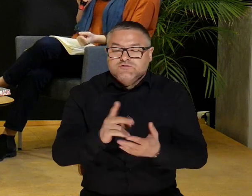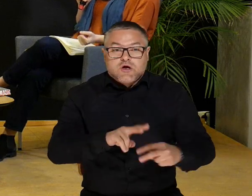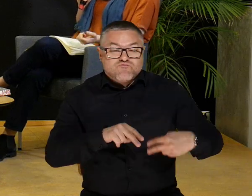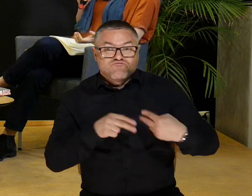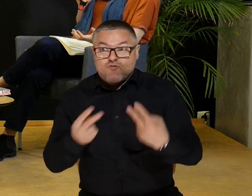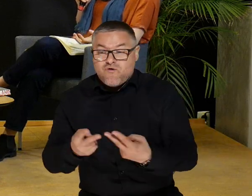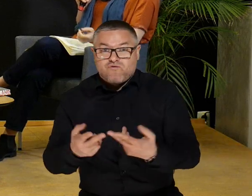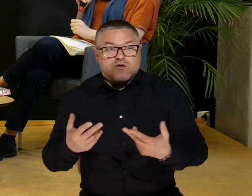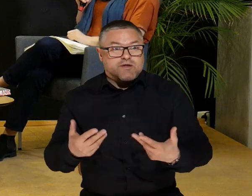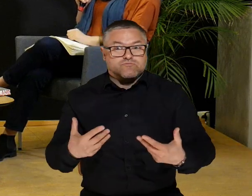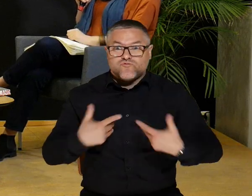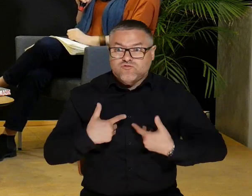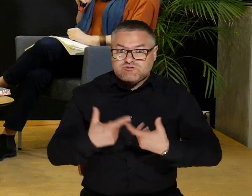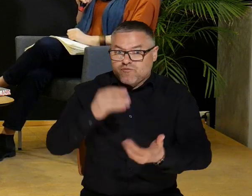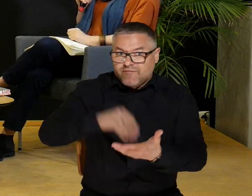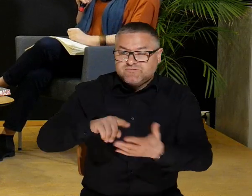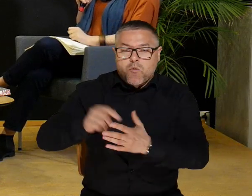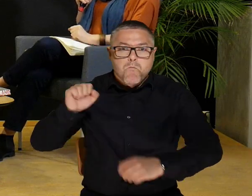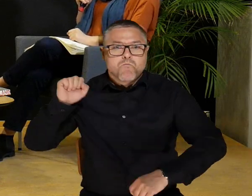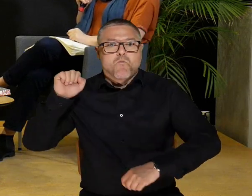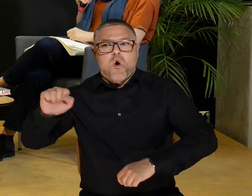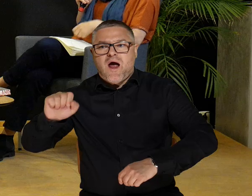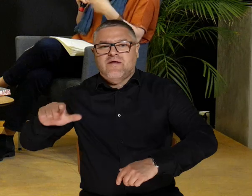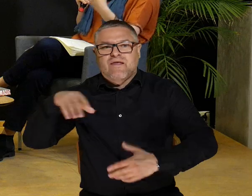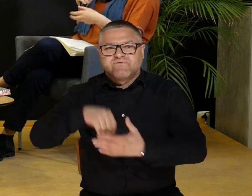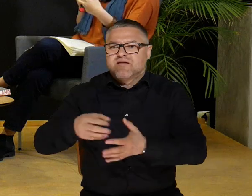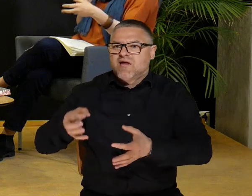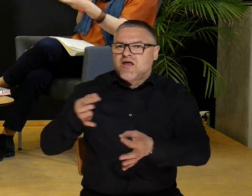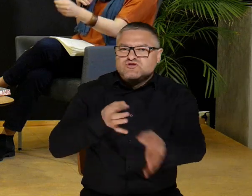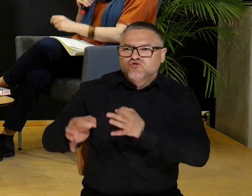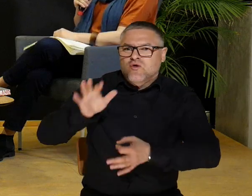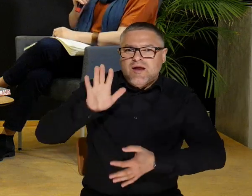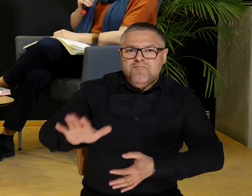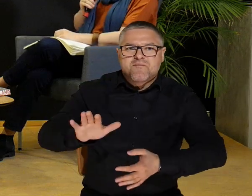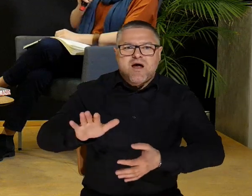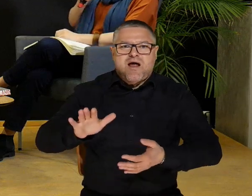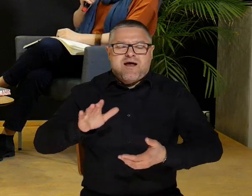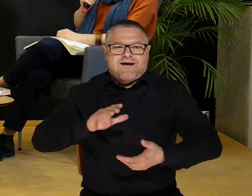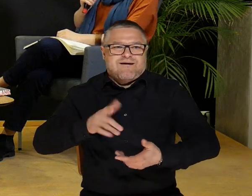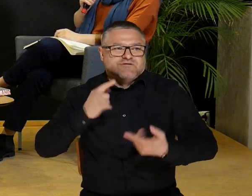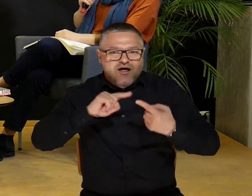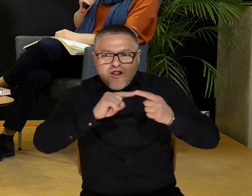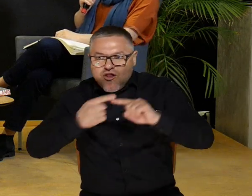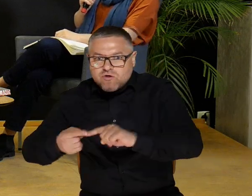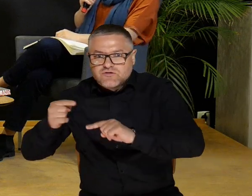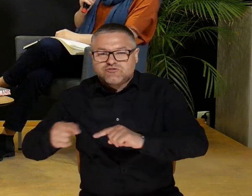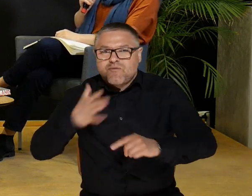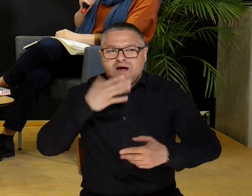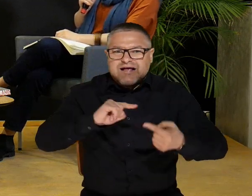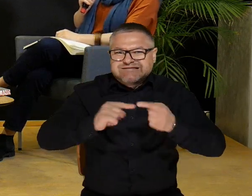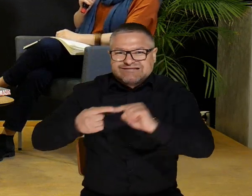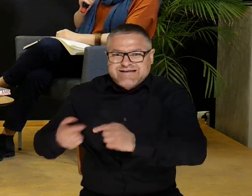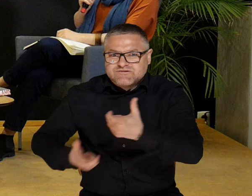się bohaterami, że w ich życie wpisana jest pewna historia, pewien ciąg właśnie logiczny, że to zaczyna mieć